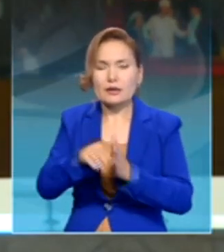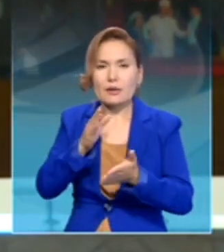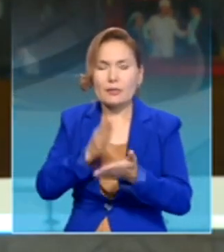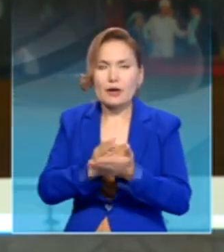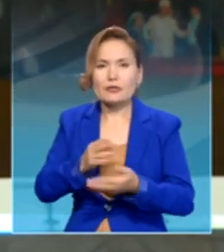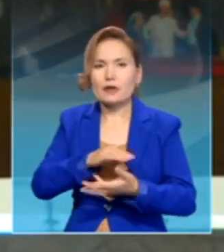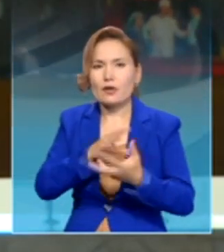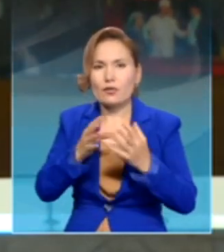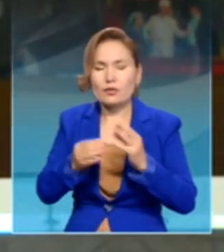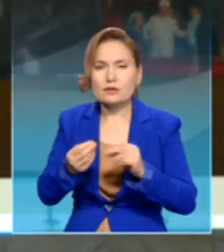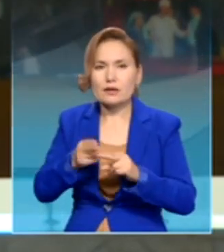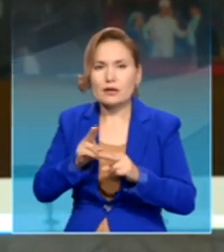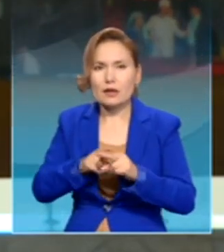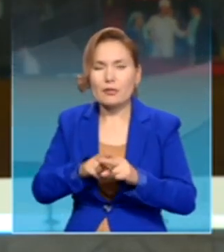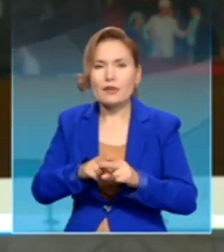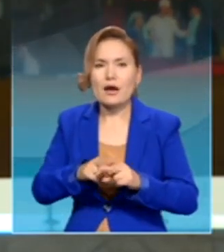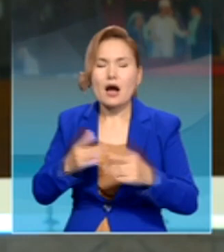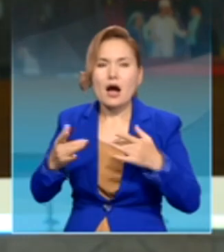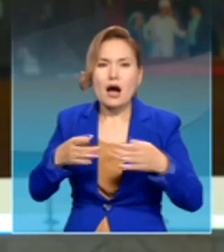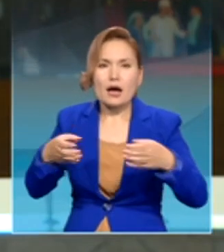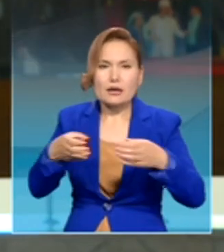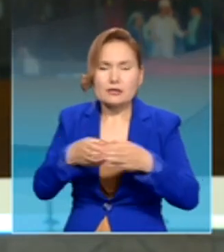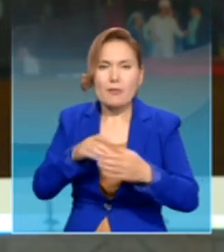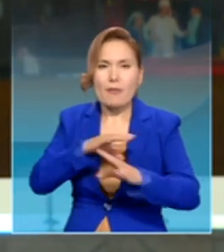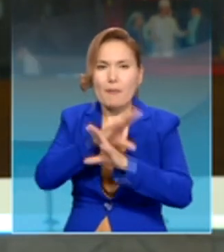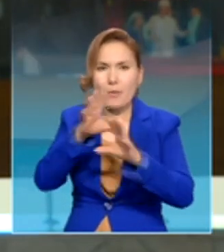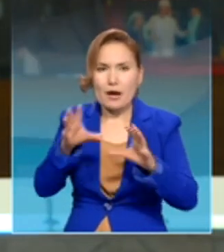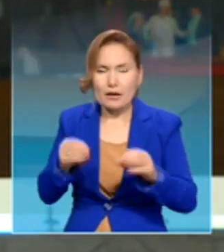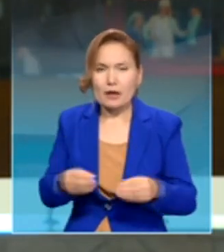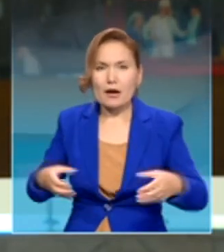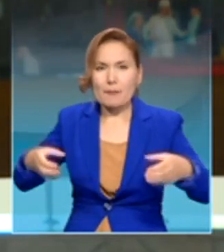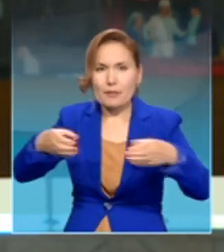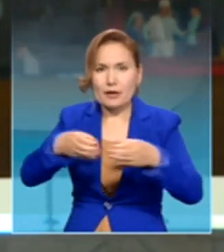Ақтөбе ансамблі бар. Солардың барлығының қатысуымен